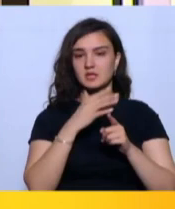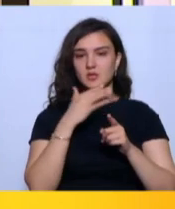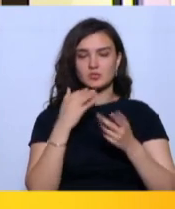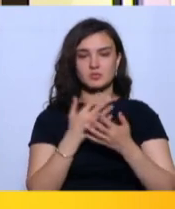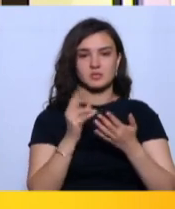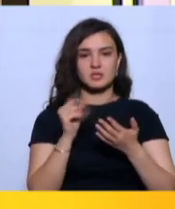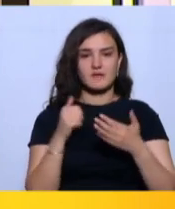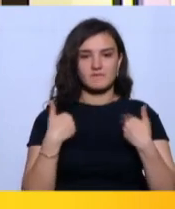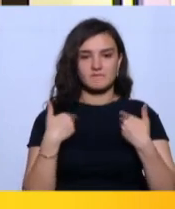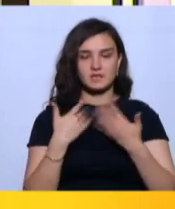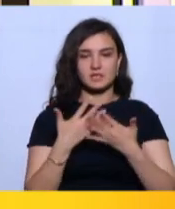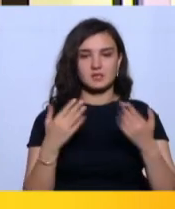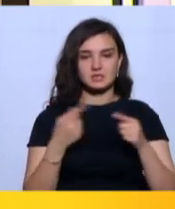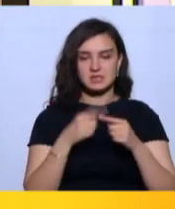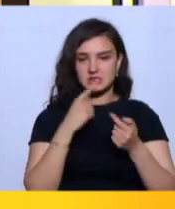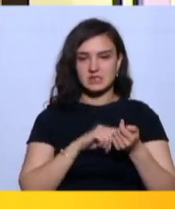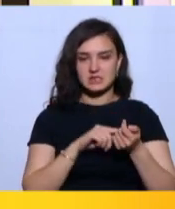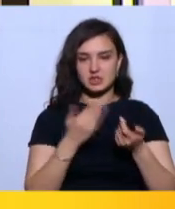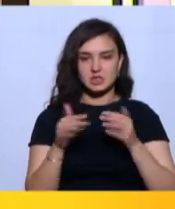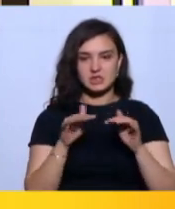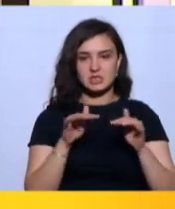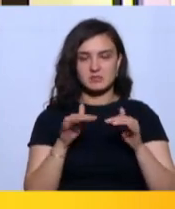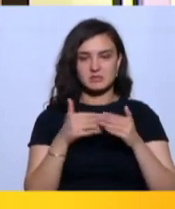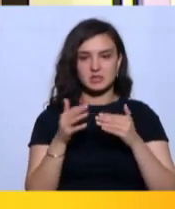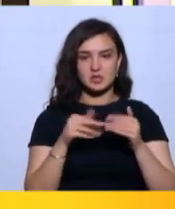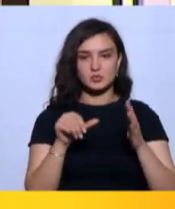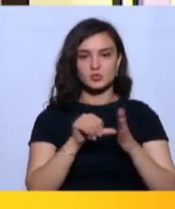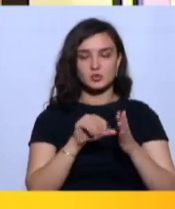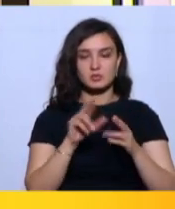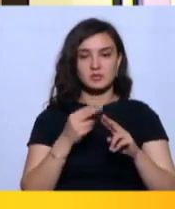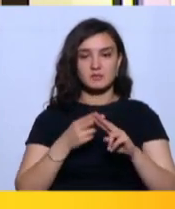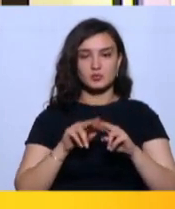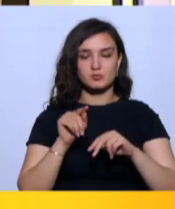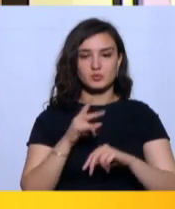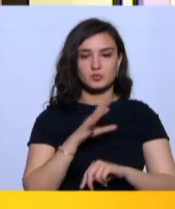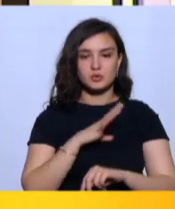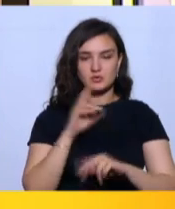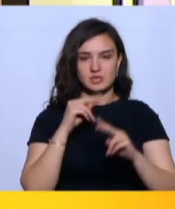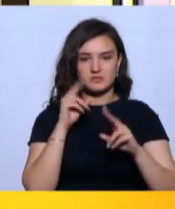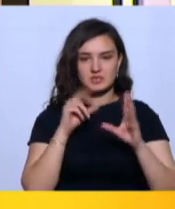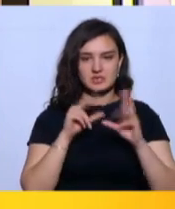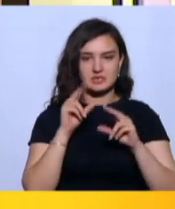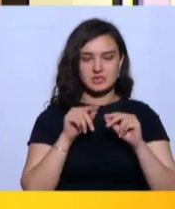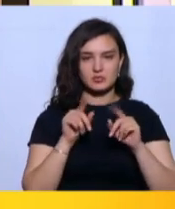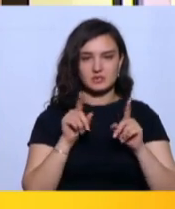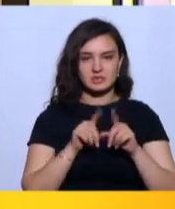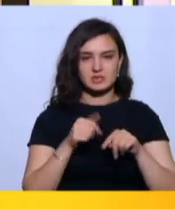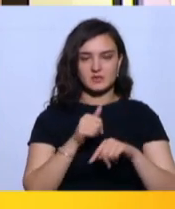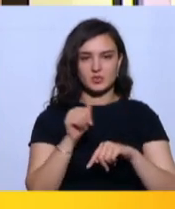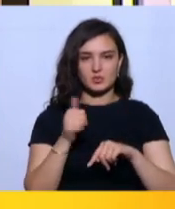რაოდენობით კავიტამინია, რომელიც ასევე სისხლის შესქელებას უფრო უწყობს ხელს და ამიტომ ეს უნდა იყოს გათვალისწინებული. ისევე